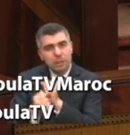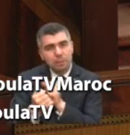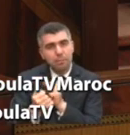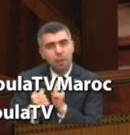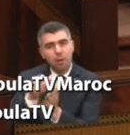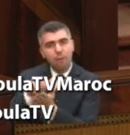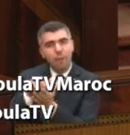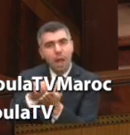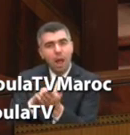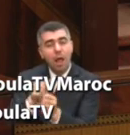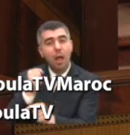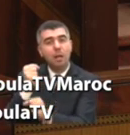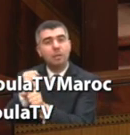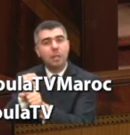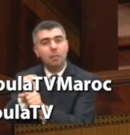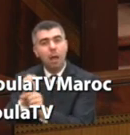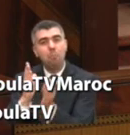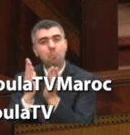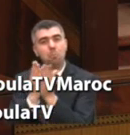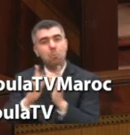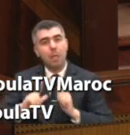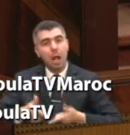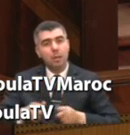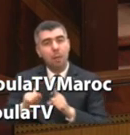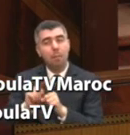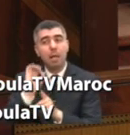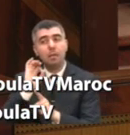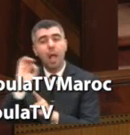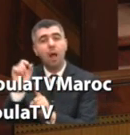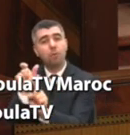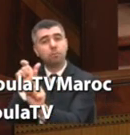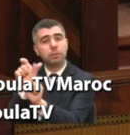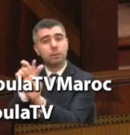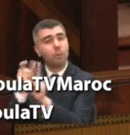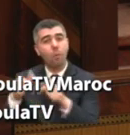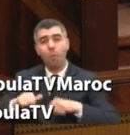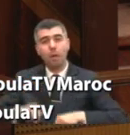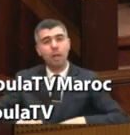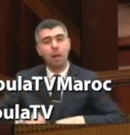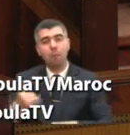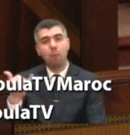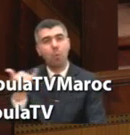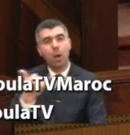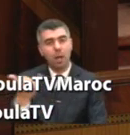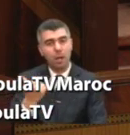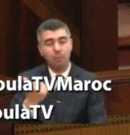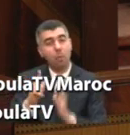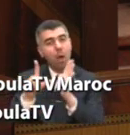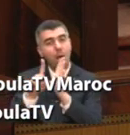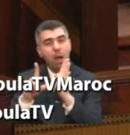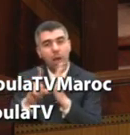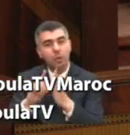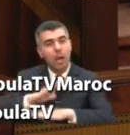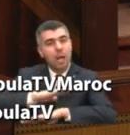كيعانيو، والمسؤولية ديالهم مسؤولية ملقاة على عاتق الوزارة لأن هي الوصية وهي اللي مسؤولة على حماية قانون مدونة.